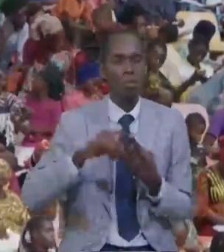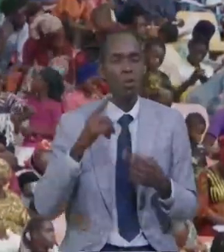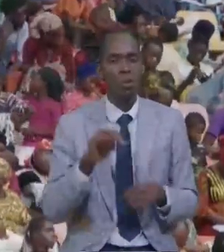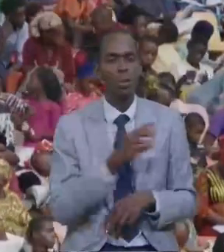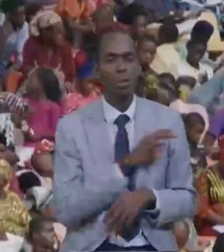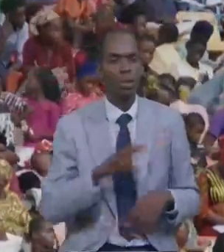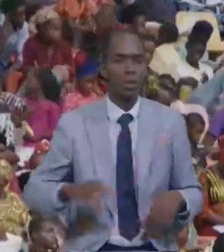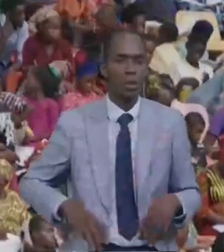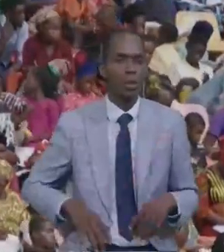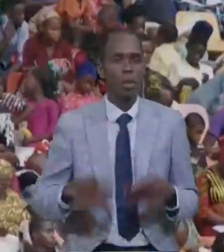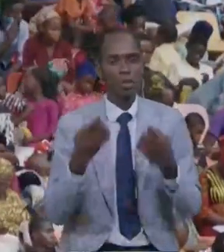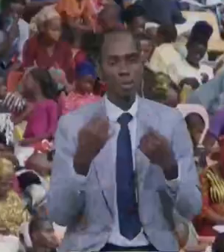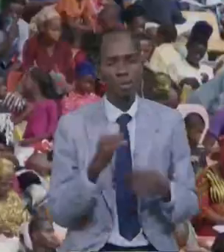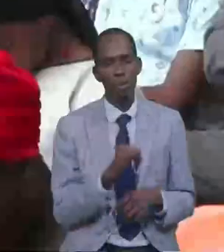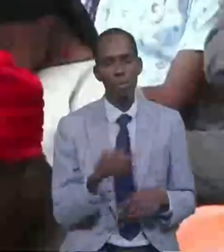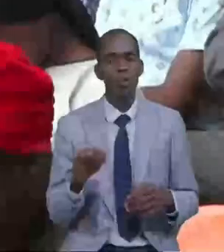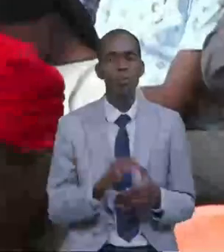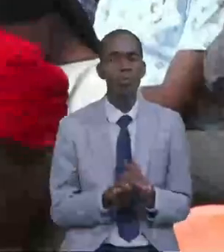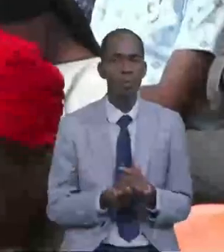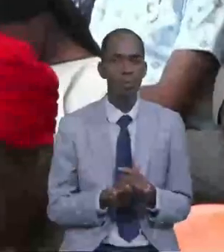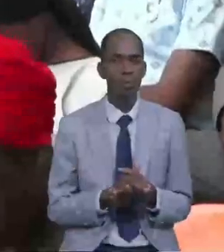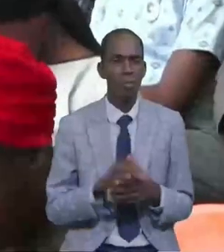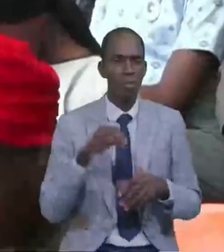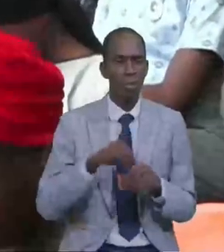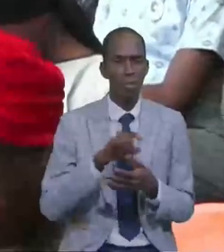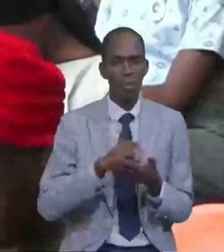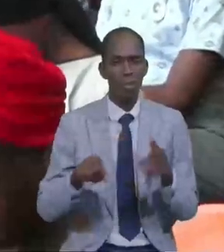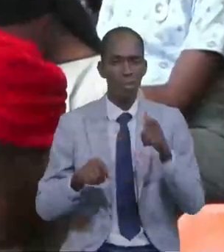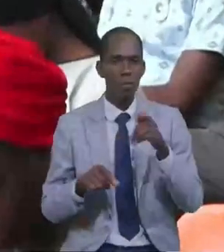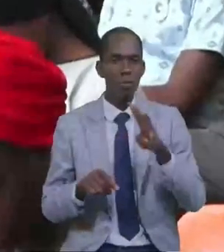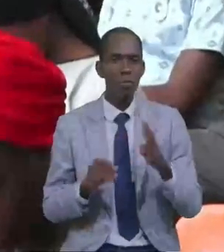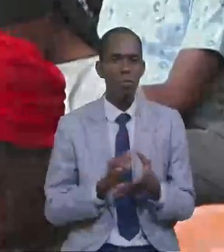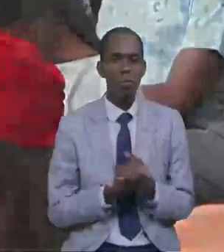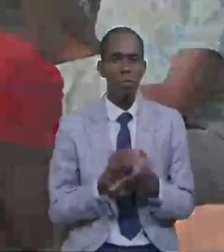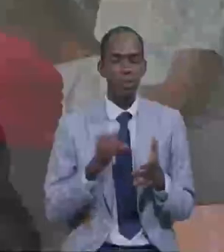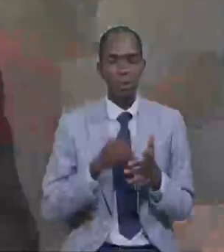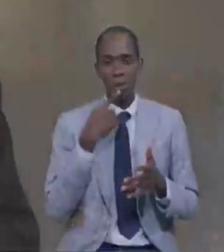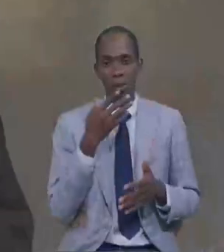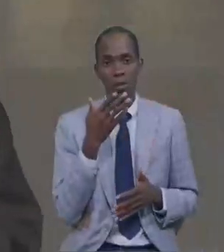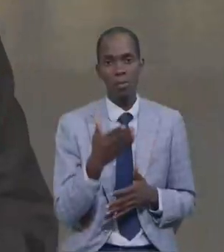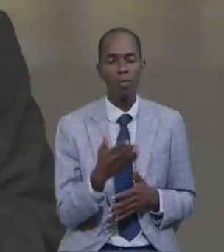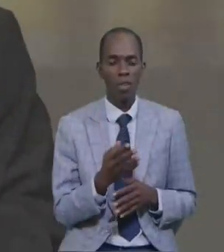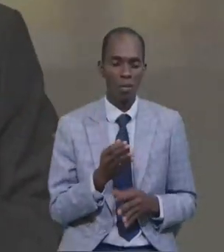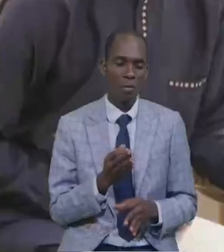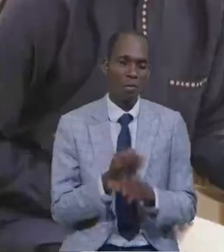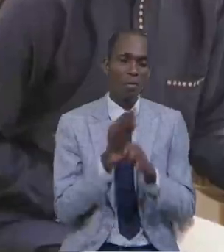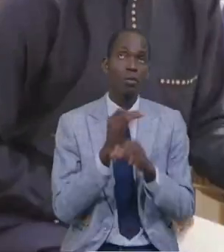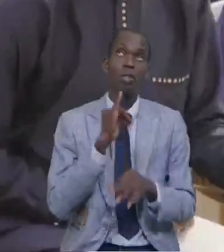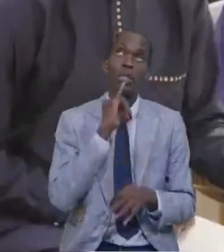dit, celui qui vous a appelé est fidèle, et c'est lui qui le